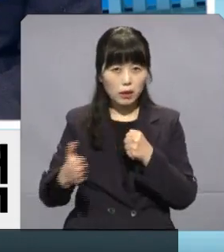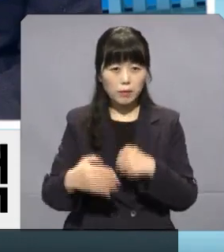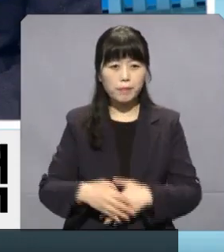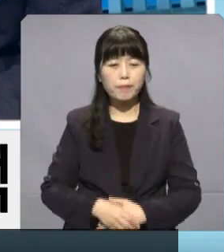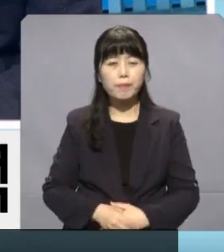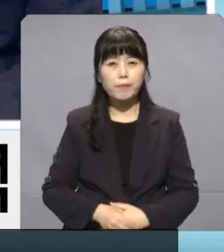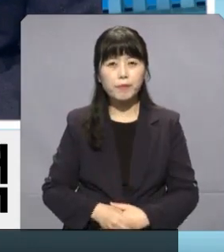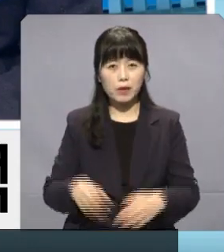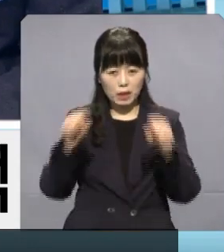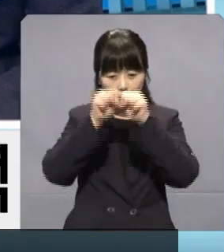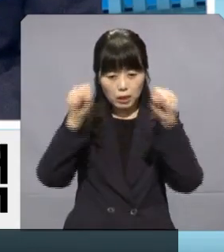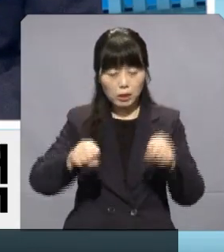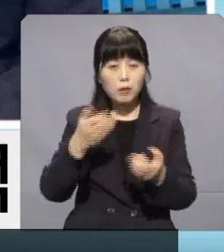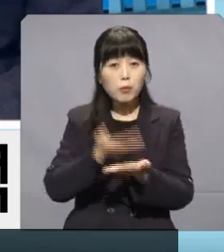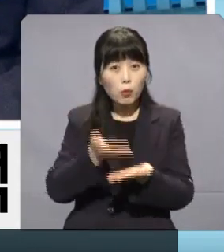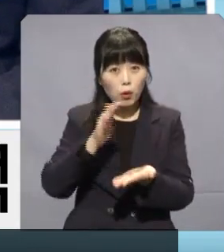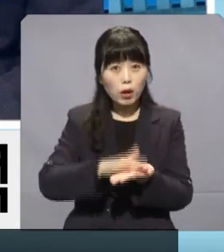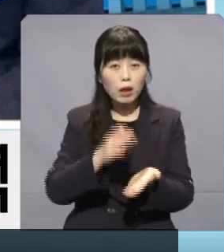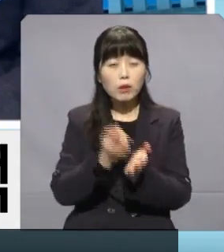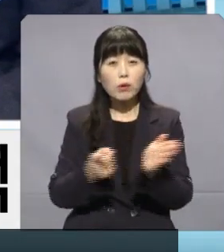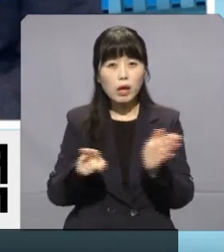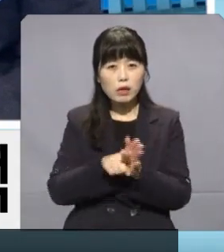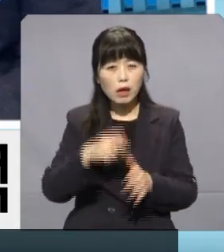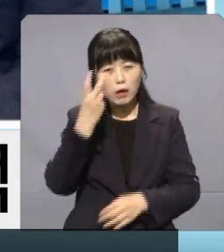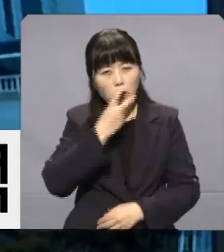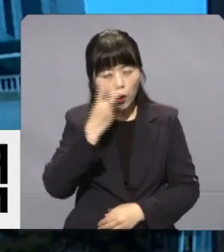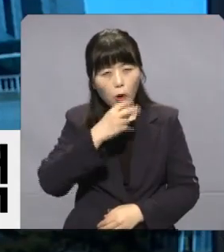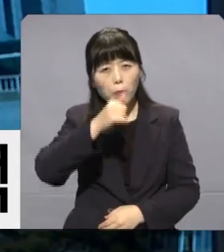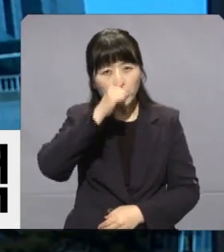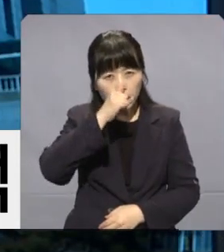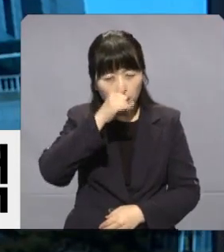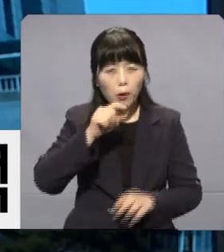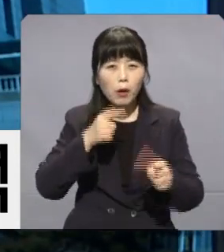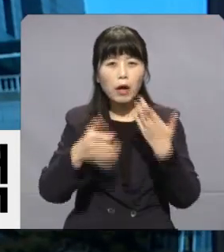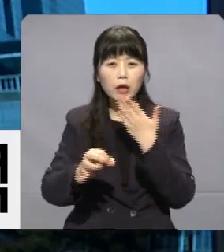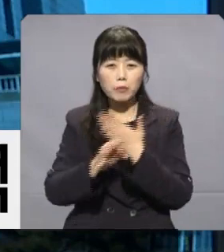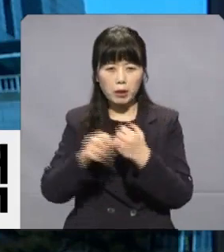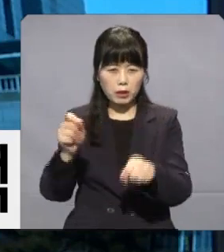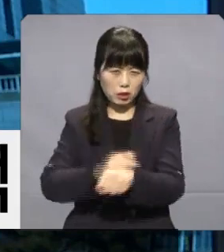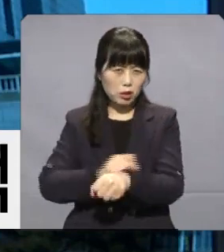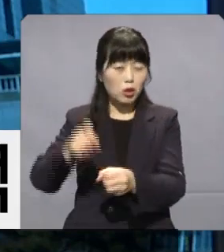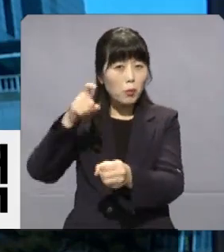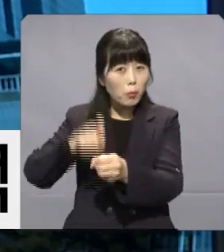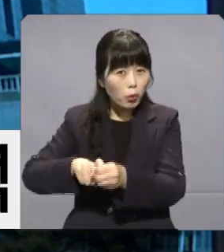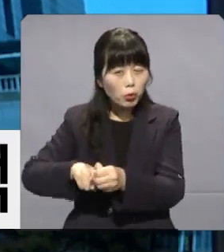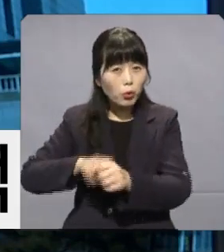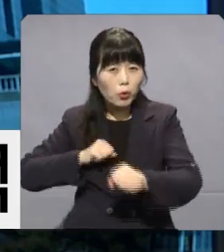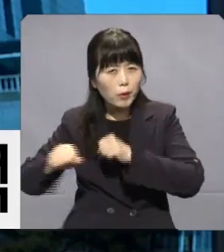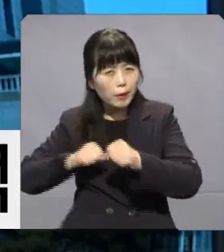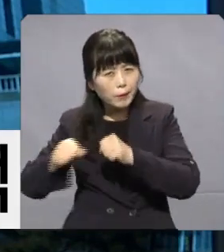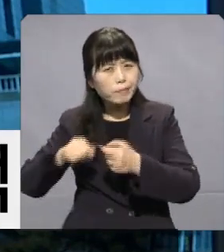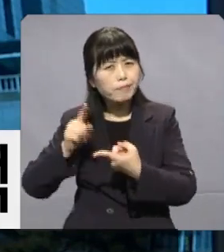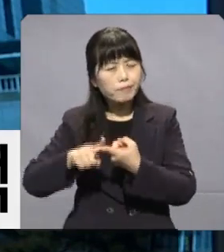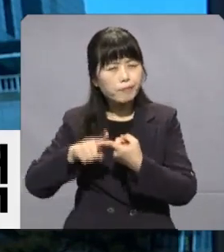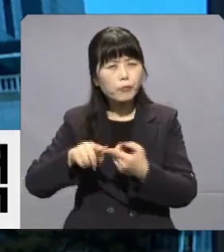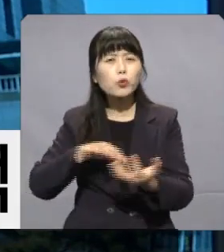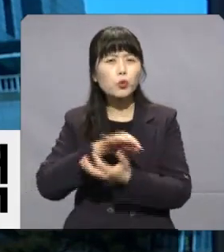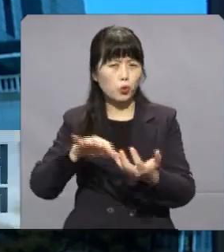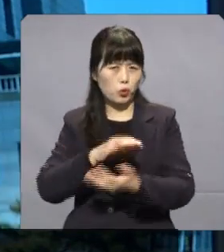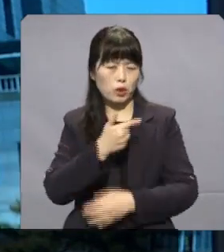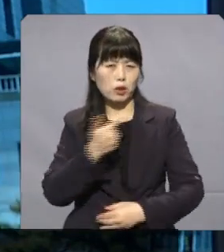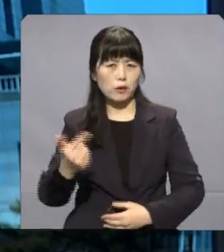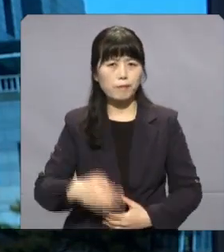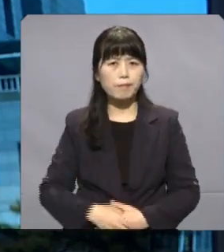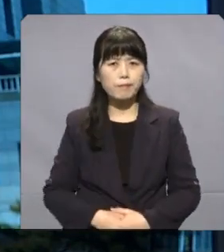이게 이제 시스템을 보완하기 위해서 지금 점검을 하는 건지 아니면은 특정 목적을 가지고 하는 건지이 부분은 논란이 될 여지가 있는 거죠